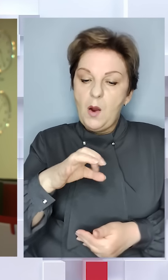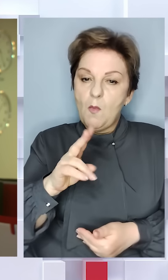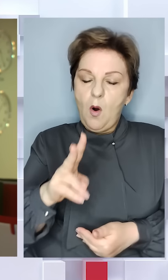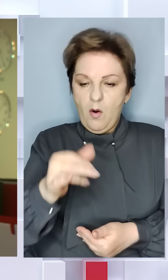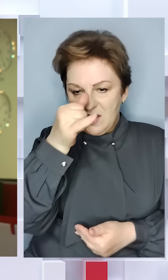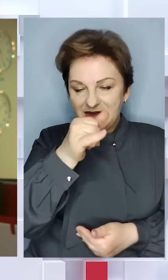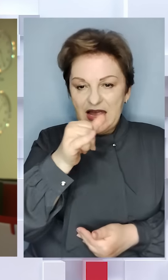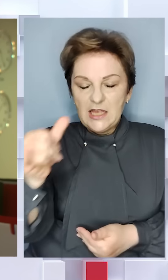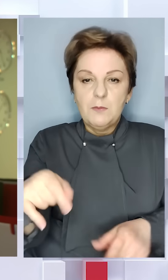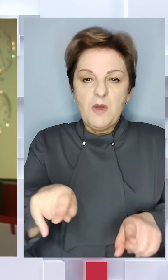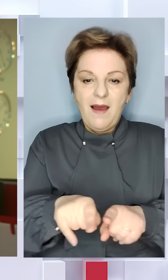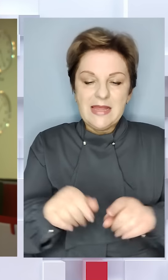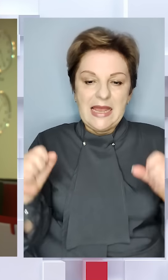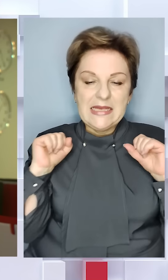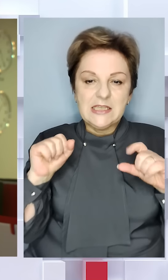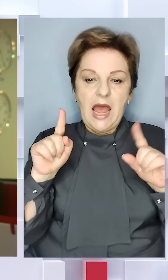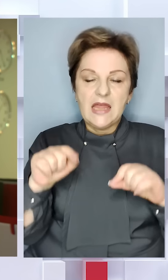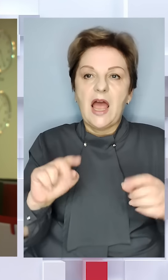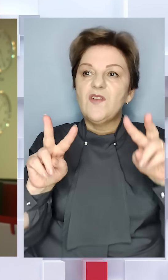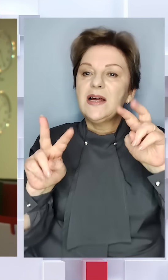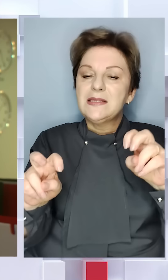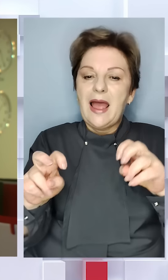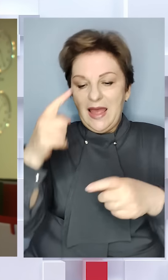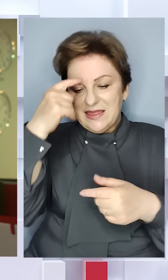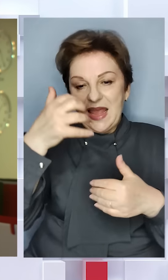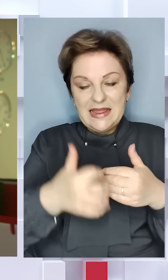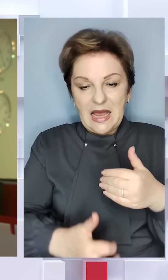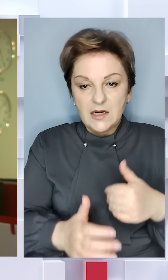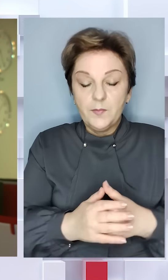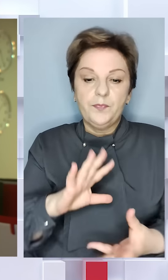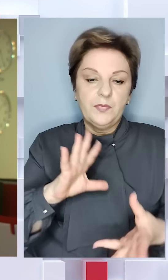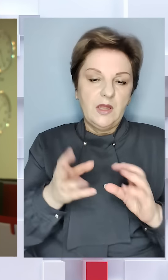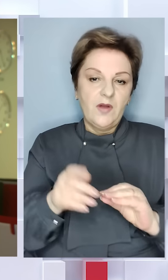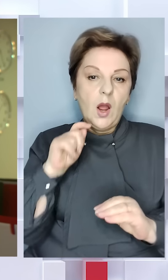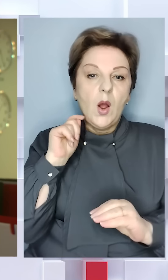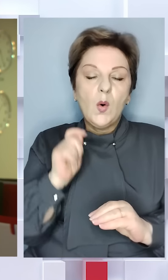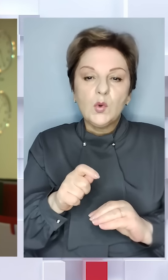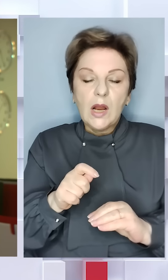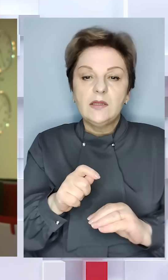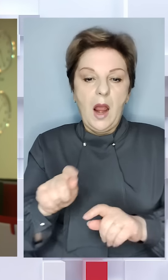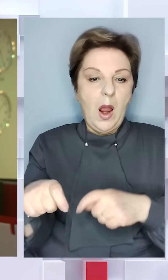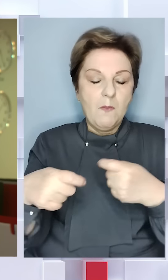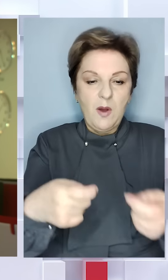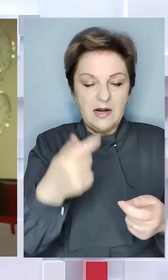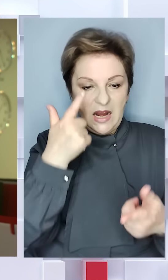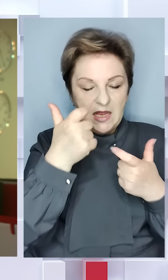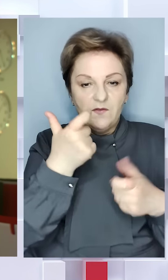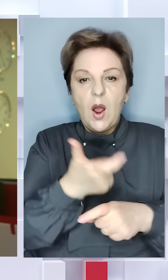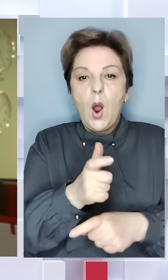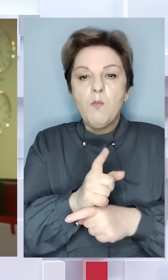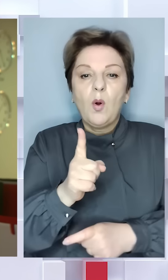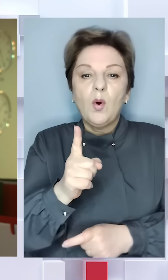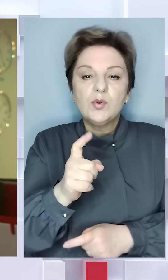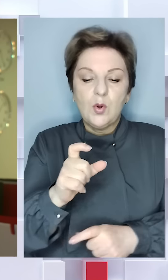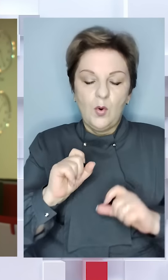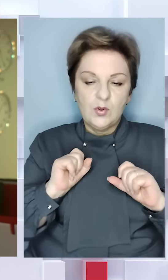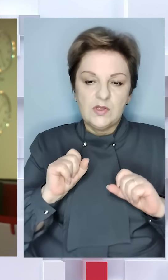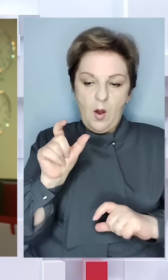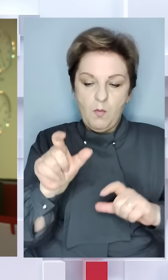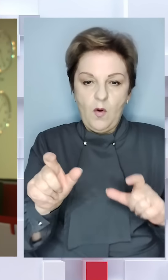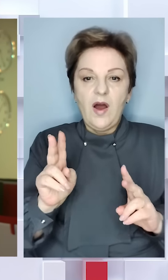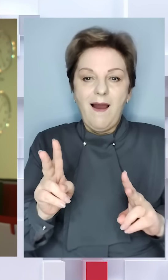не допускати таких атлетів навіть у статусі нейтральних. Загалом українська сторона передала інформацію на понад сотню